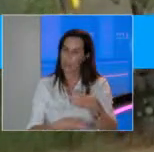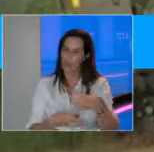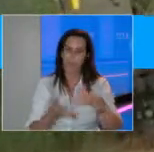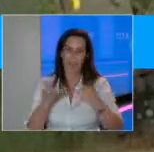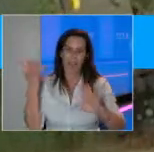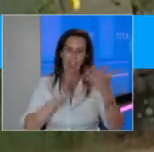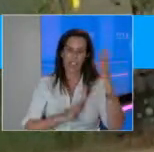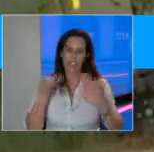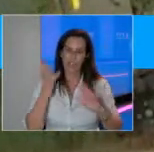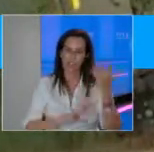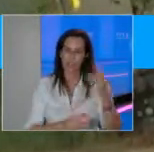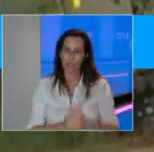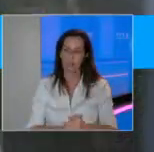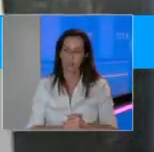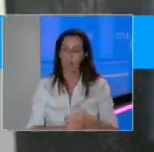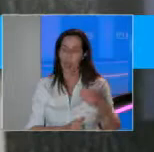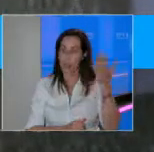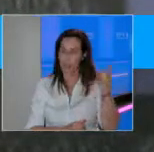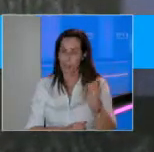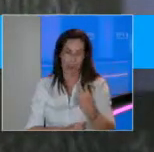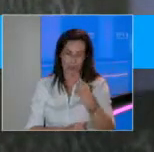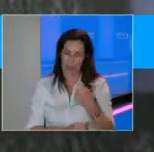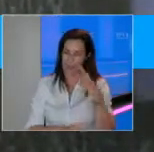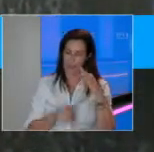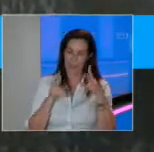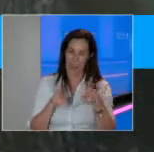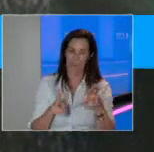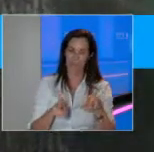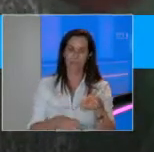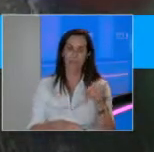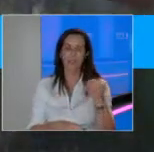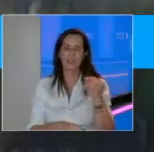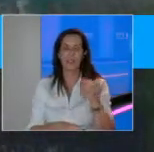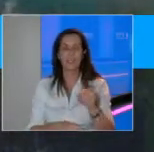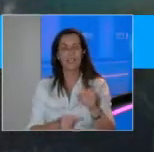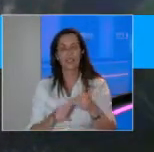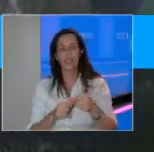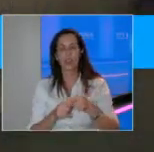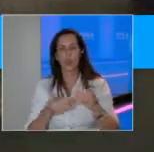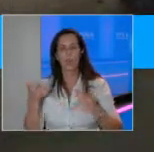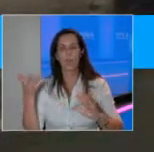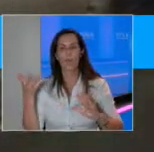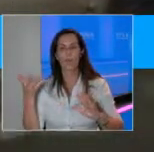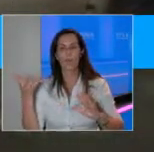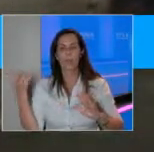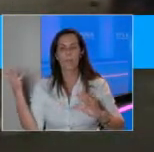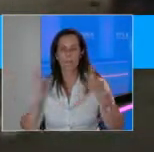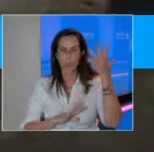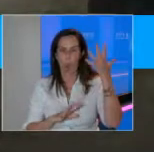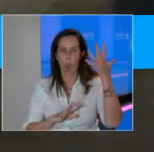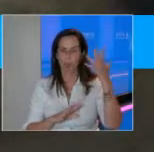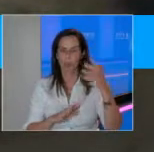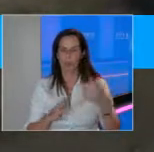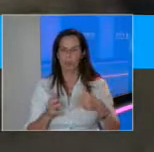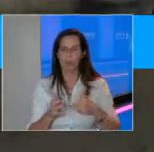האלה. ופעם אמרתי בבדיחה שזאת סוג של מדורה עם יחסי ציבור, כמו